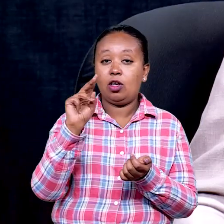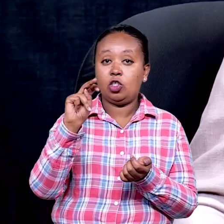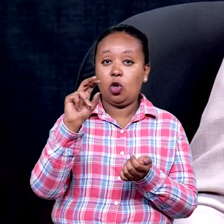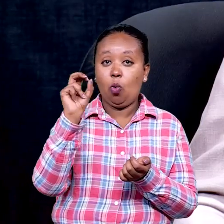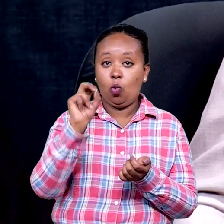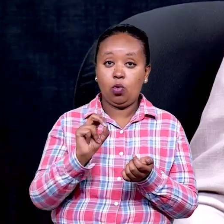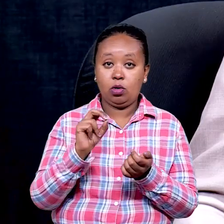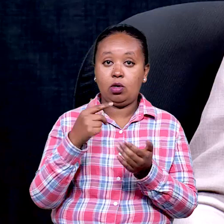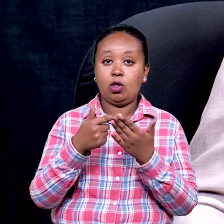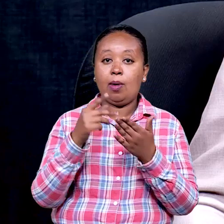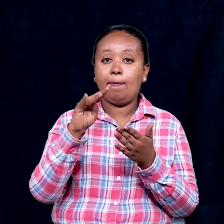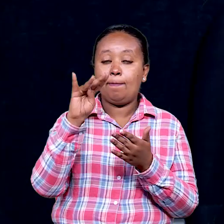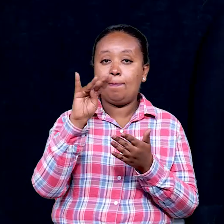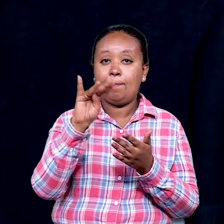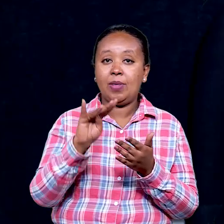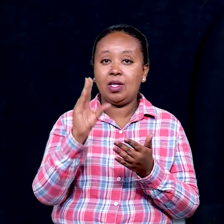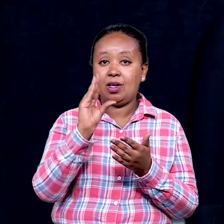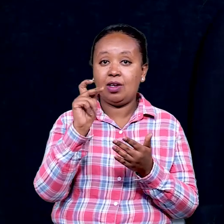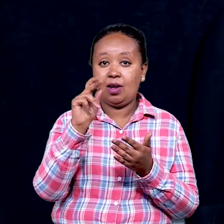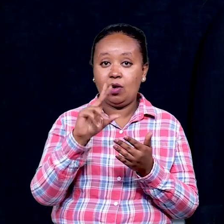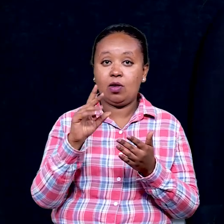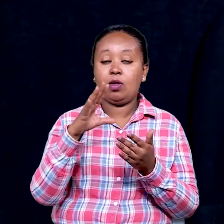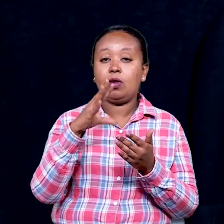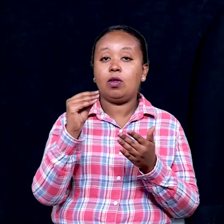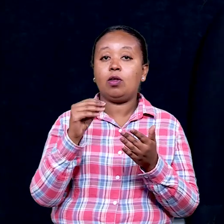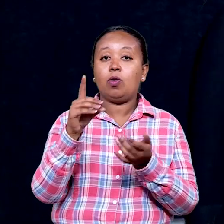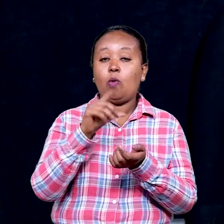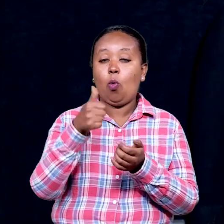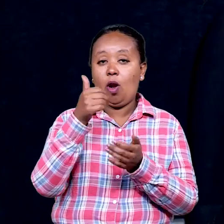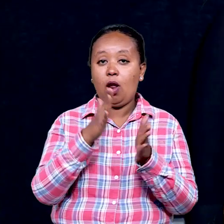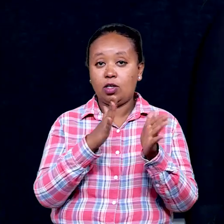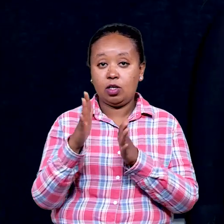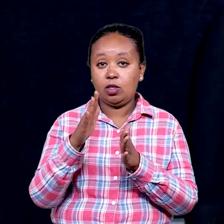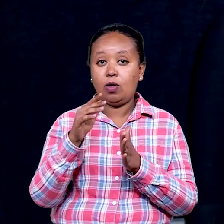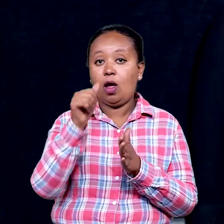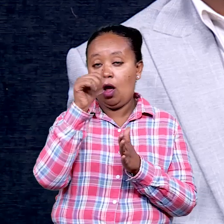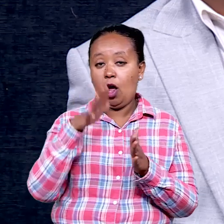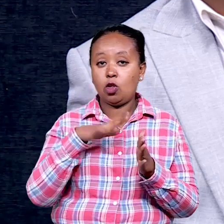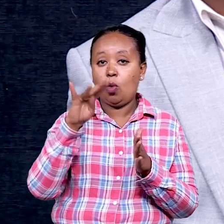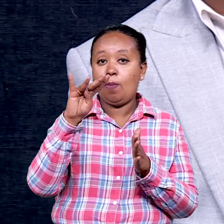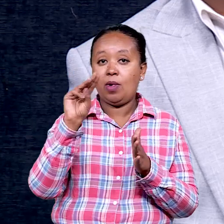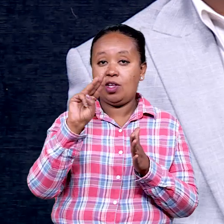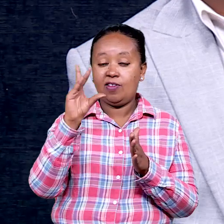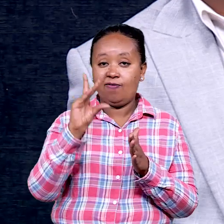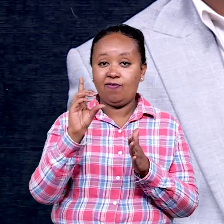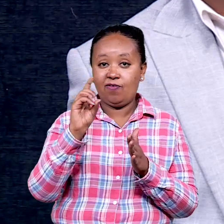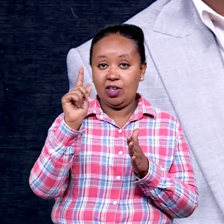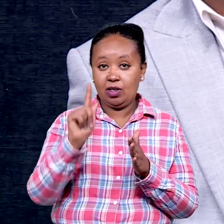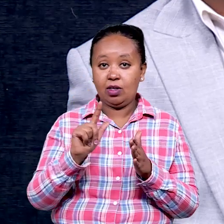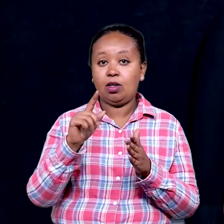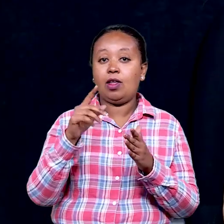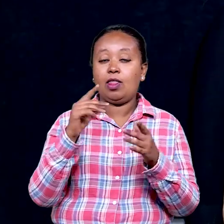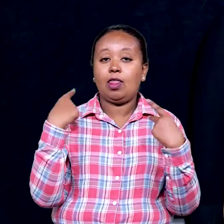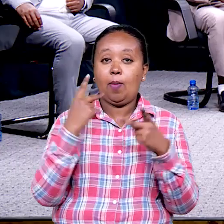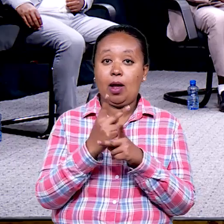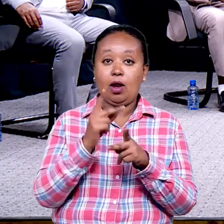ወርቁ የኢትዮጵያ ምህዳር ጋዜጣ መስራች እና የኢትዮ ኦንላይን መልቲ ሚዲያ ዋና አዘጋጅ፣ አቶ መስፍን ጫኔ ጠበቃና